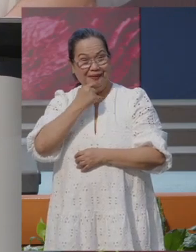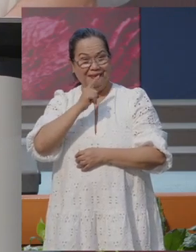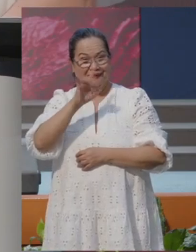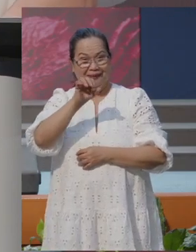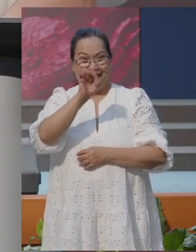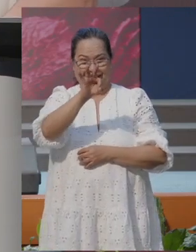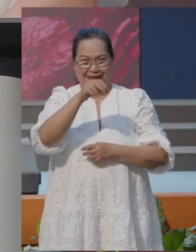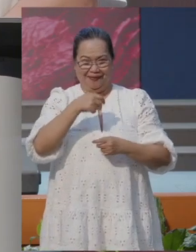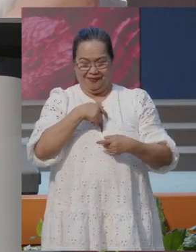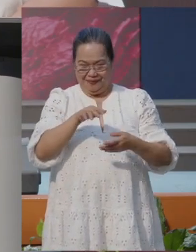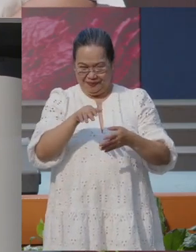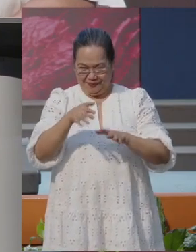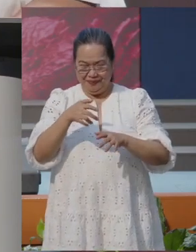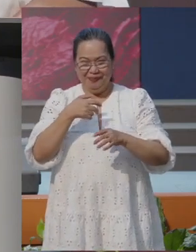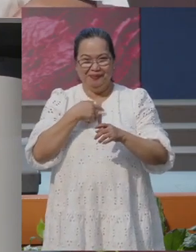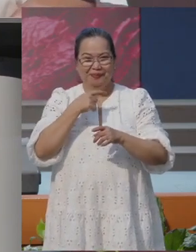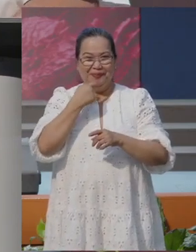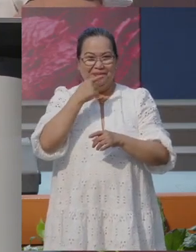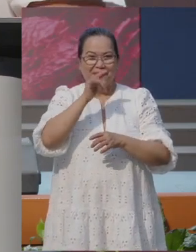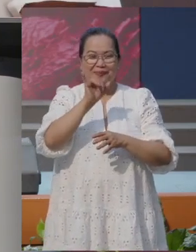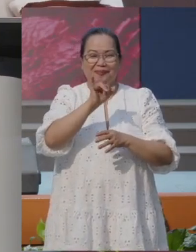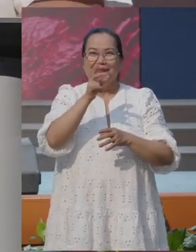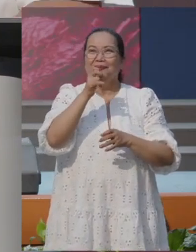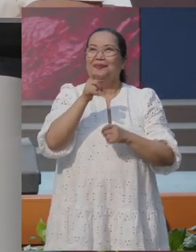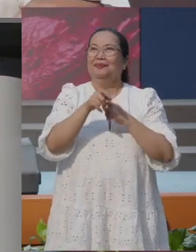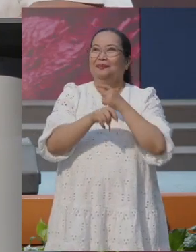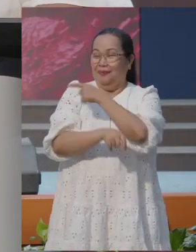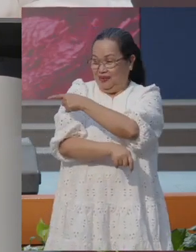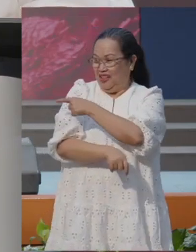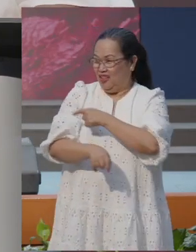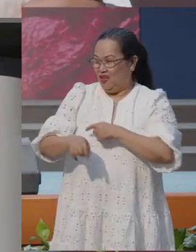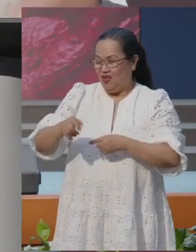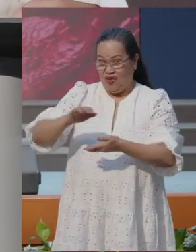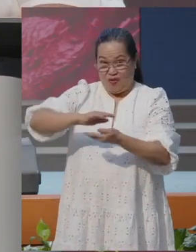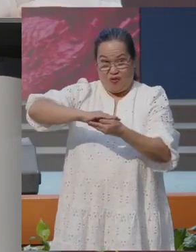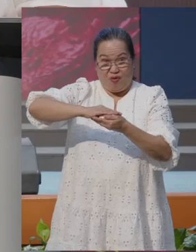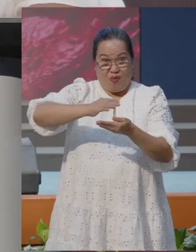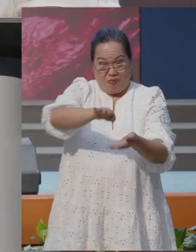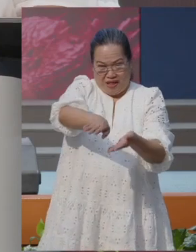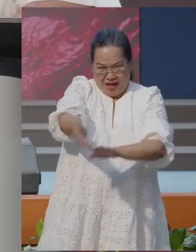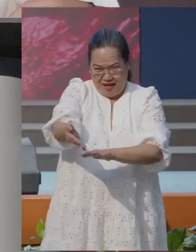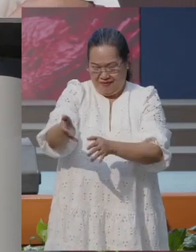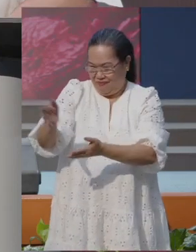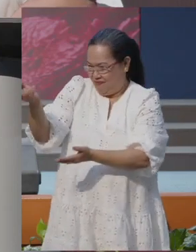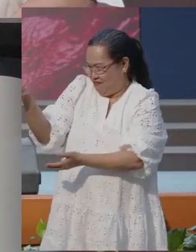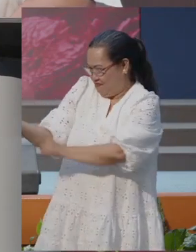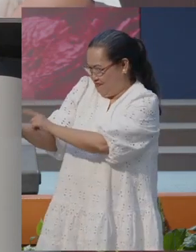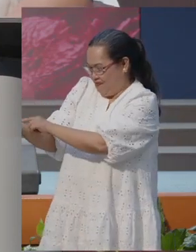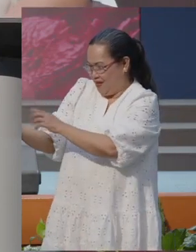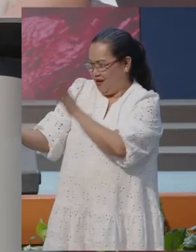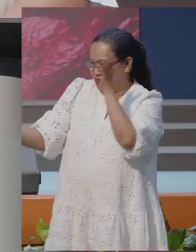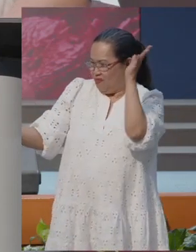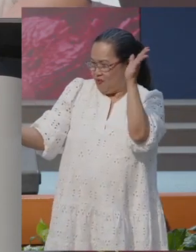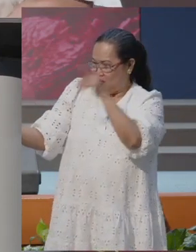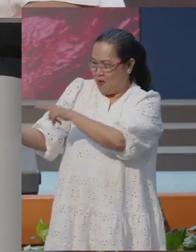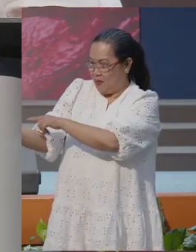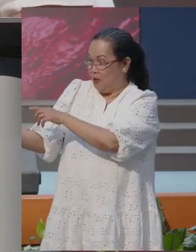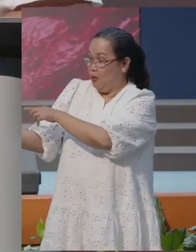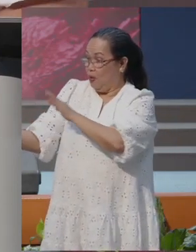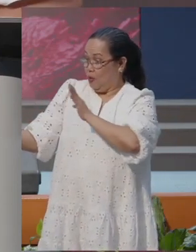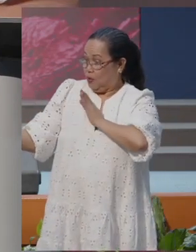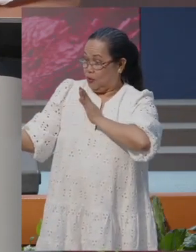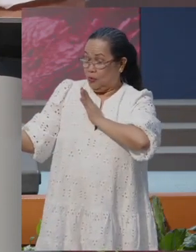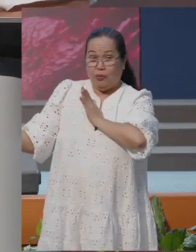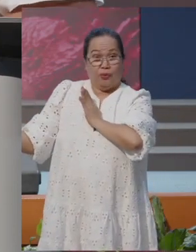ba? Nakakarinig ba kayo ng eulogy na itong patay na ito, napakawalang kwentang tao nito. Hindi ba? Palaging eulogy, palaging mabuti